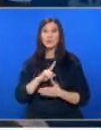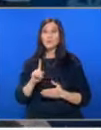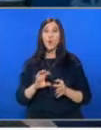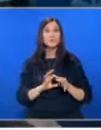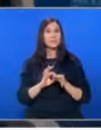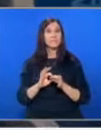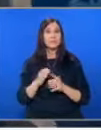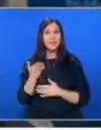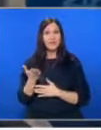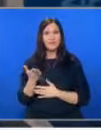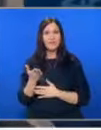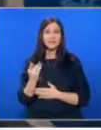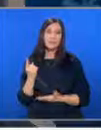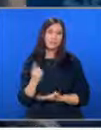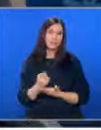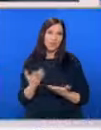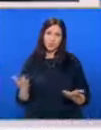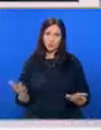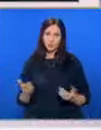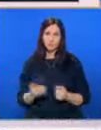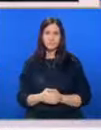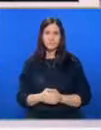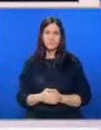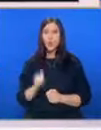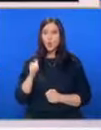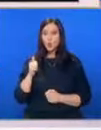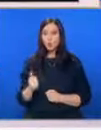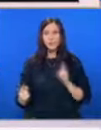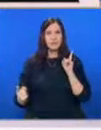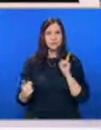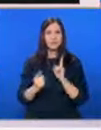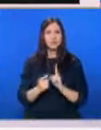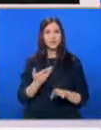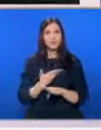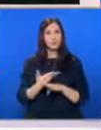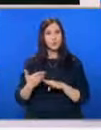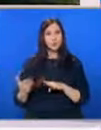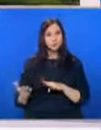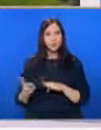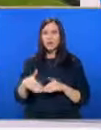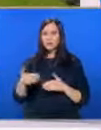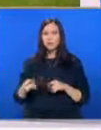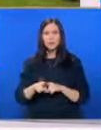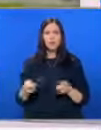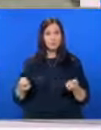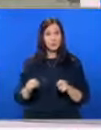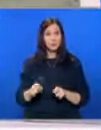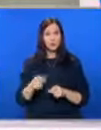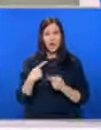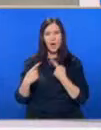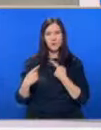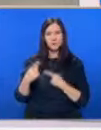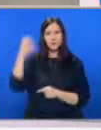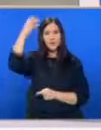тези длъжности. Утре срещите ще продължат. След като приключат